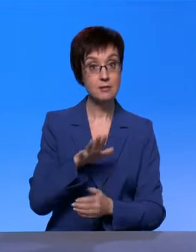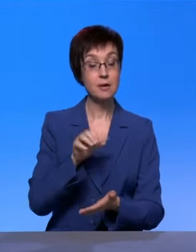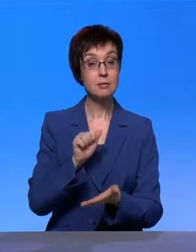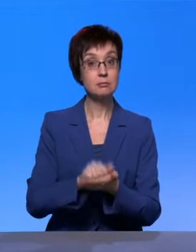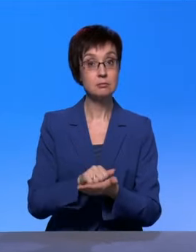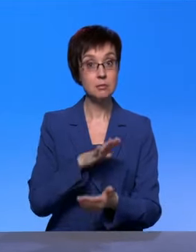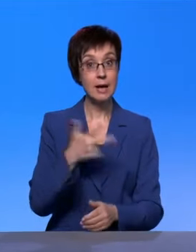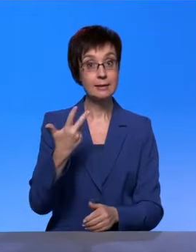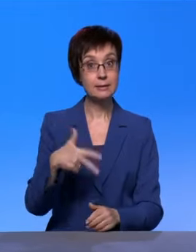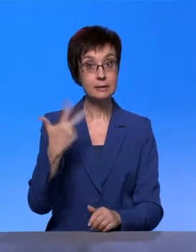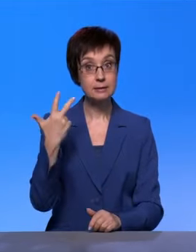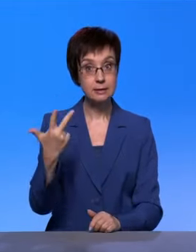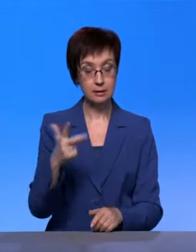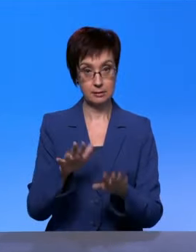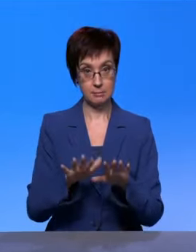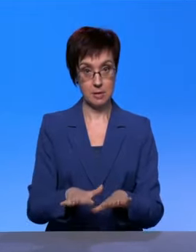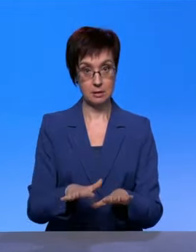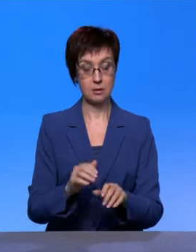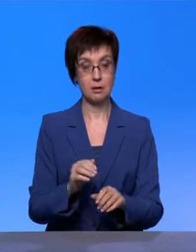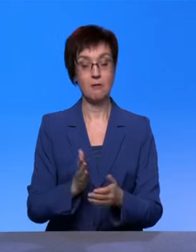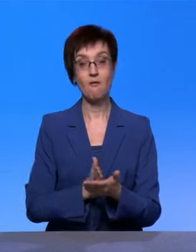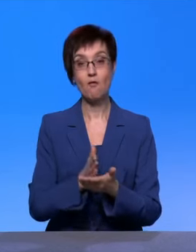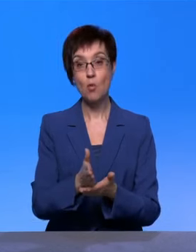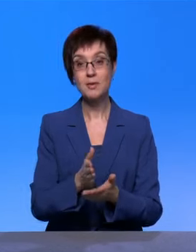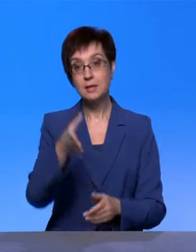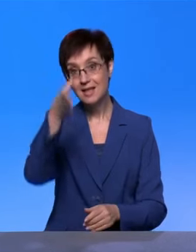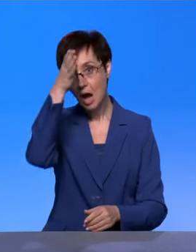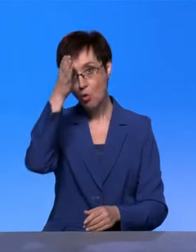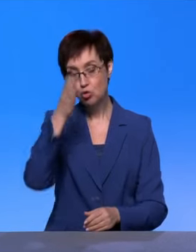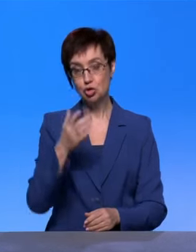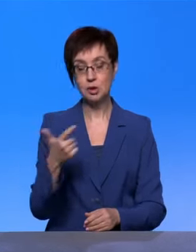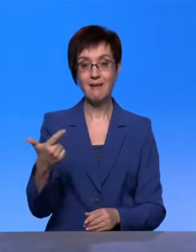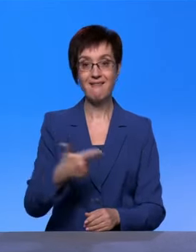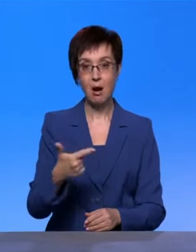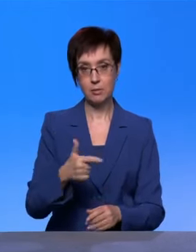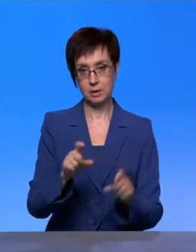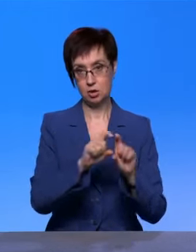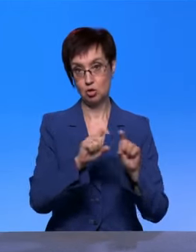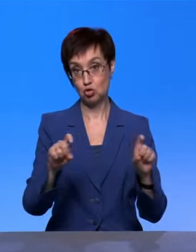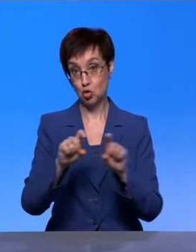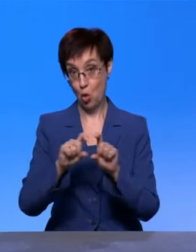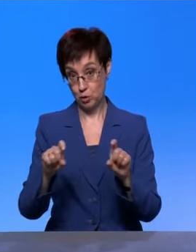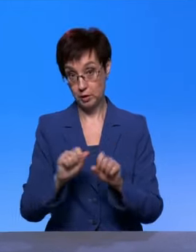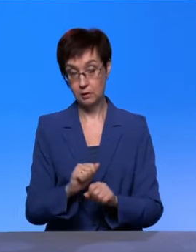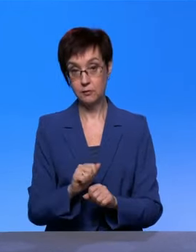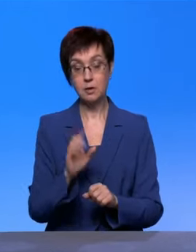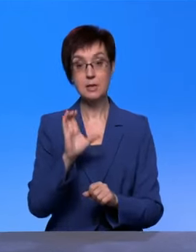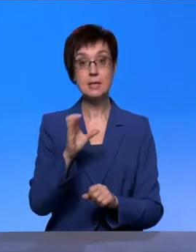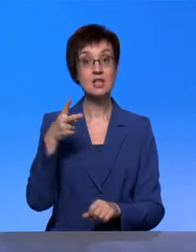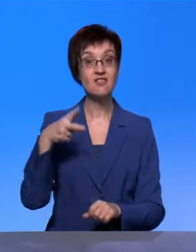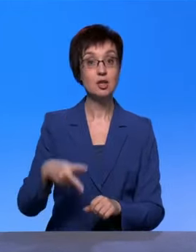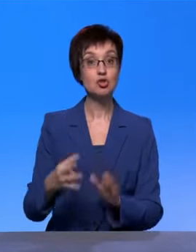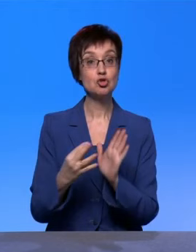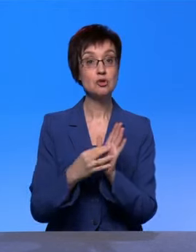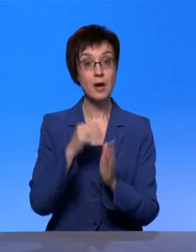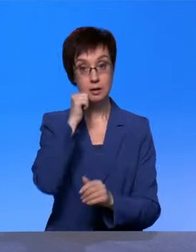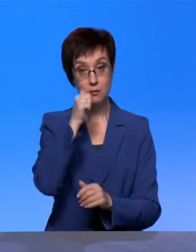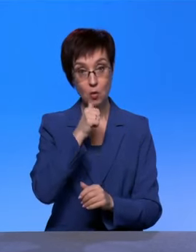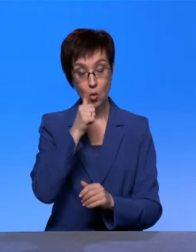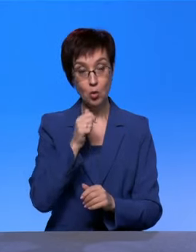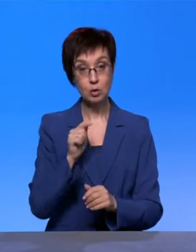естественно-научной грамотности школьников. Причем, я когда посмотрел, с 2009 года оценки верхнего